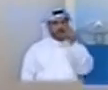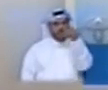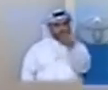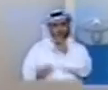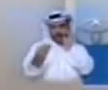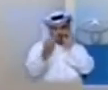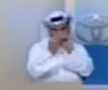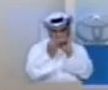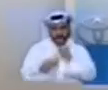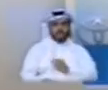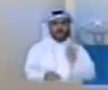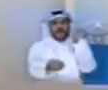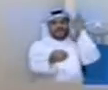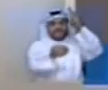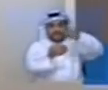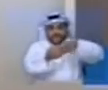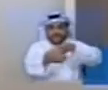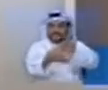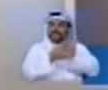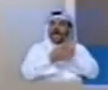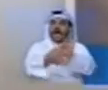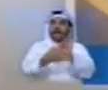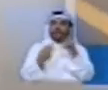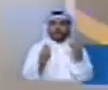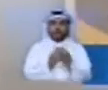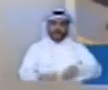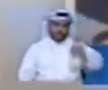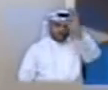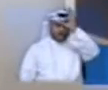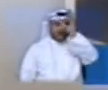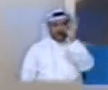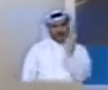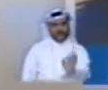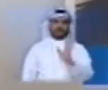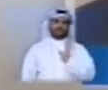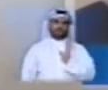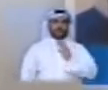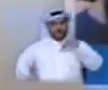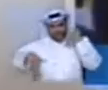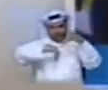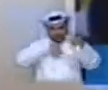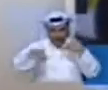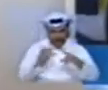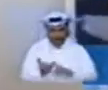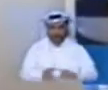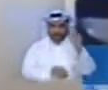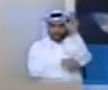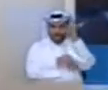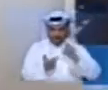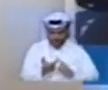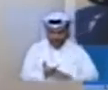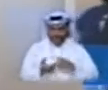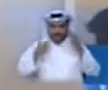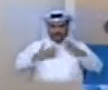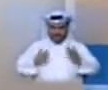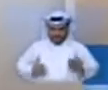التفتيش عند المساجد أو في نقاط التفتيش أو بالانتشار في المواقع المختلفة أو في أي موقع من هذه المواقع في حالة